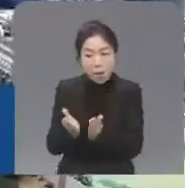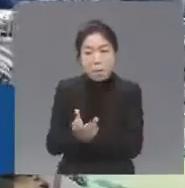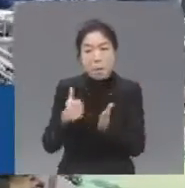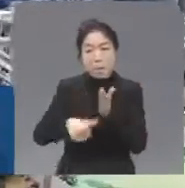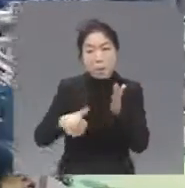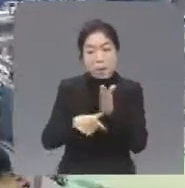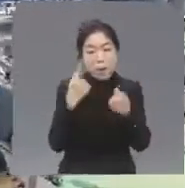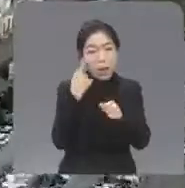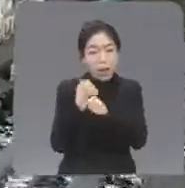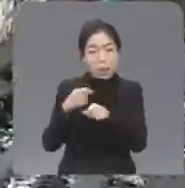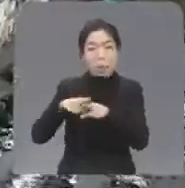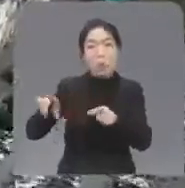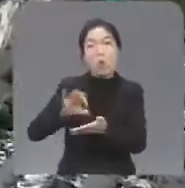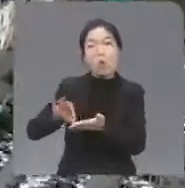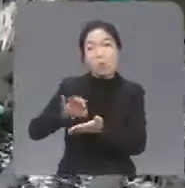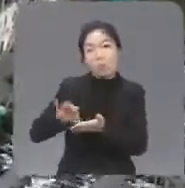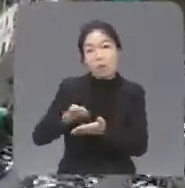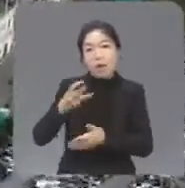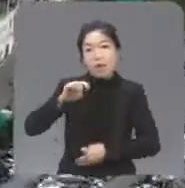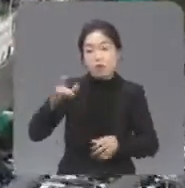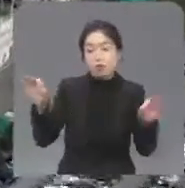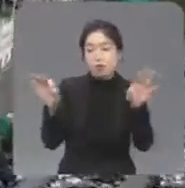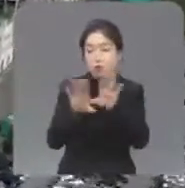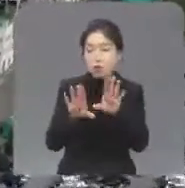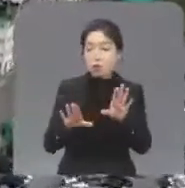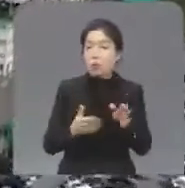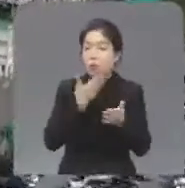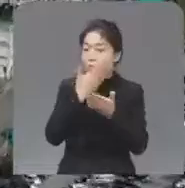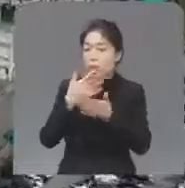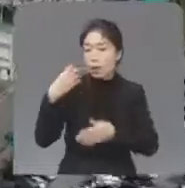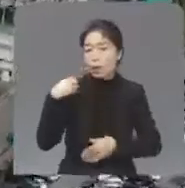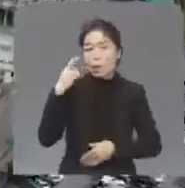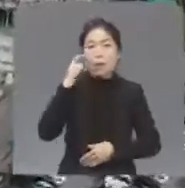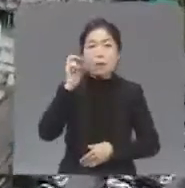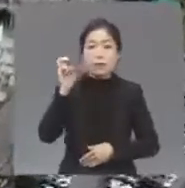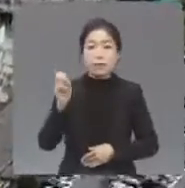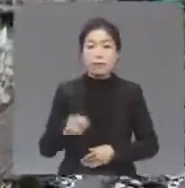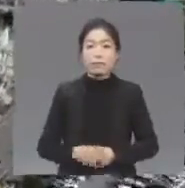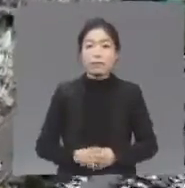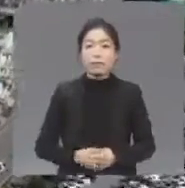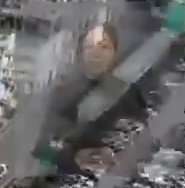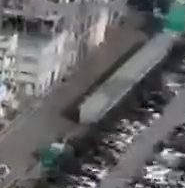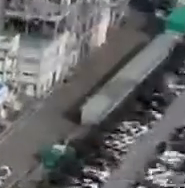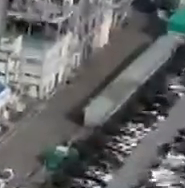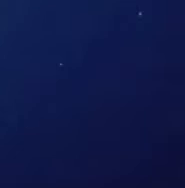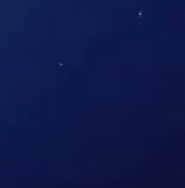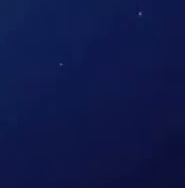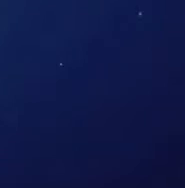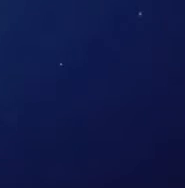개발을 상용화하는 등 탄소중립의 핵심적인 역할을 할 전망입니다.